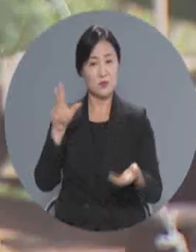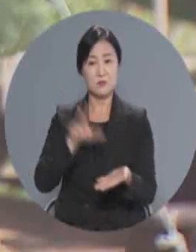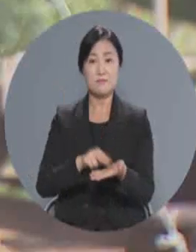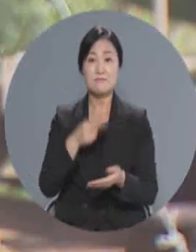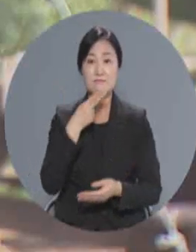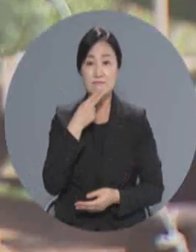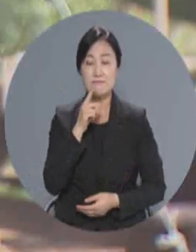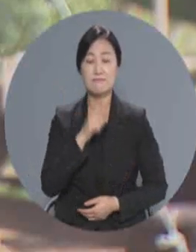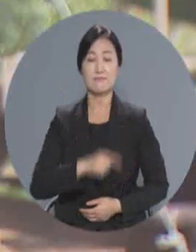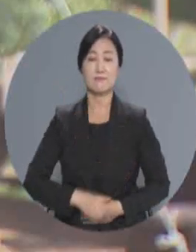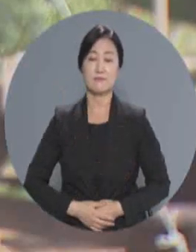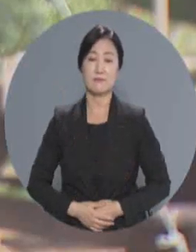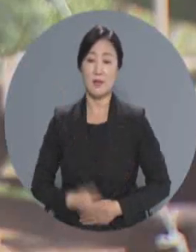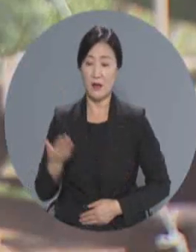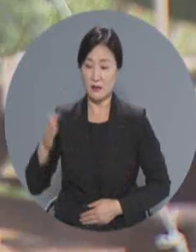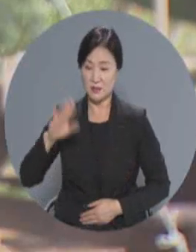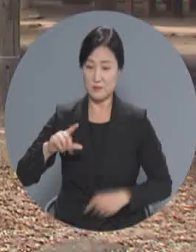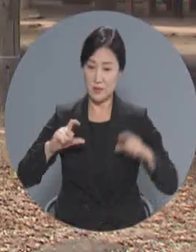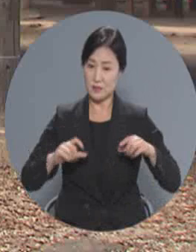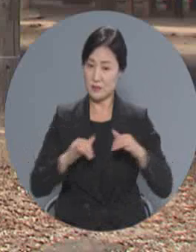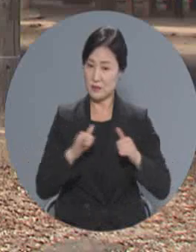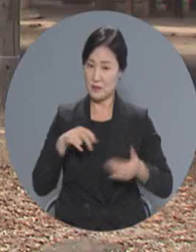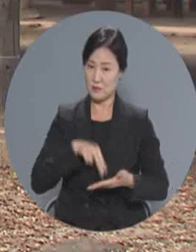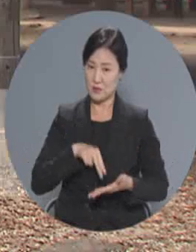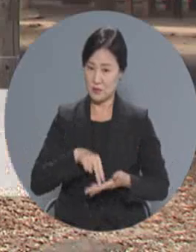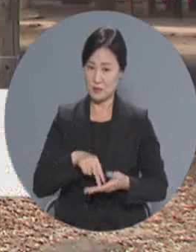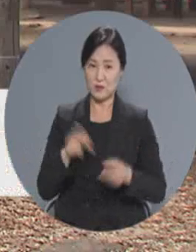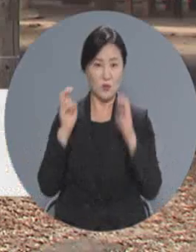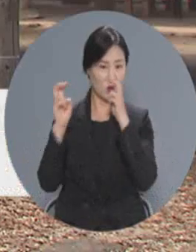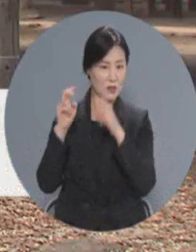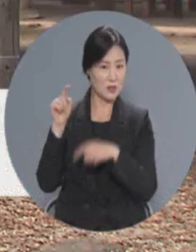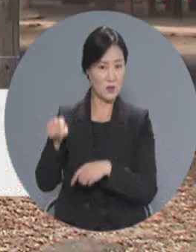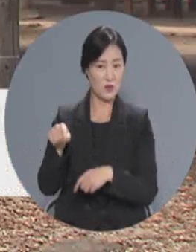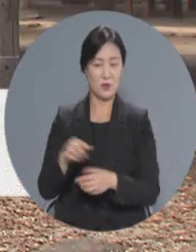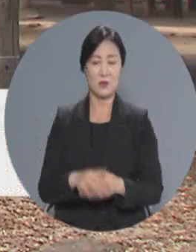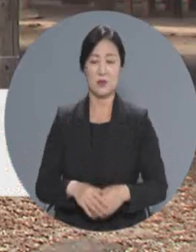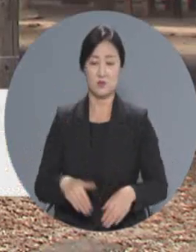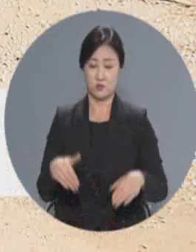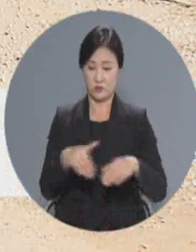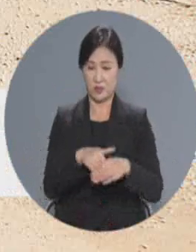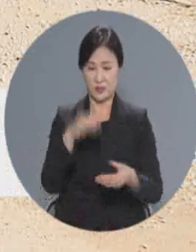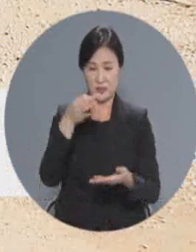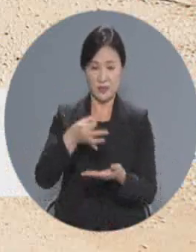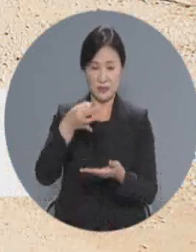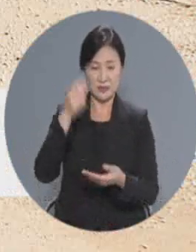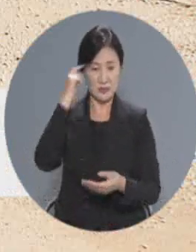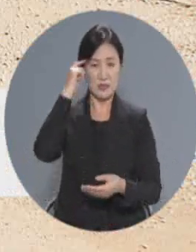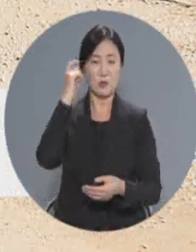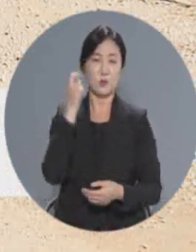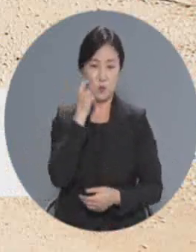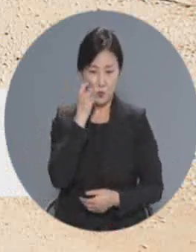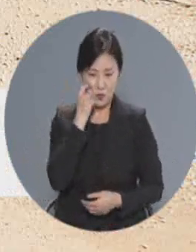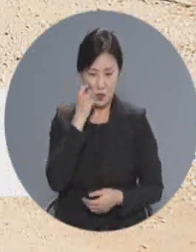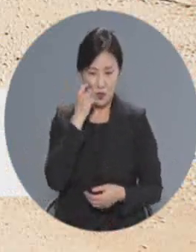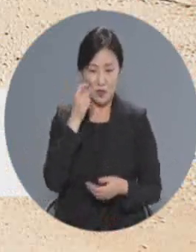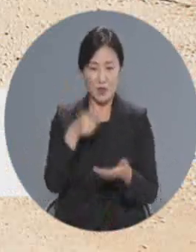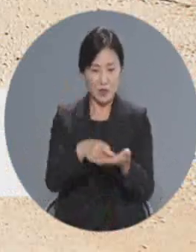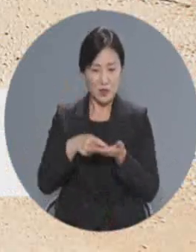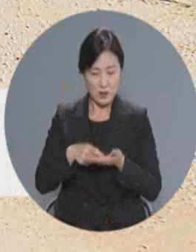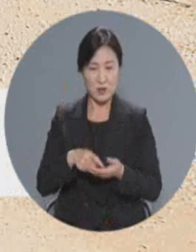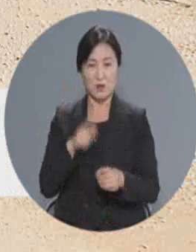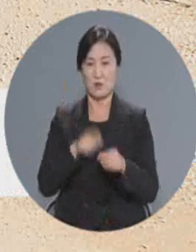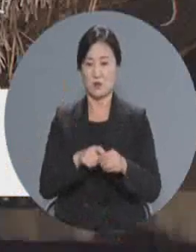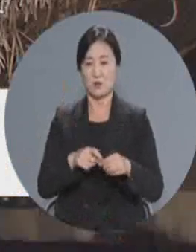입장입니다. 그러나 주민들은 오히려 A 업체가 문화재적 가치를 고려하기는커녕 비용을 줄이려 하도급을